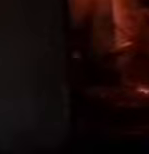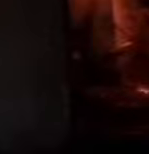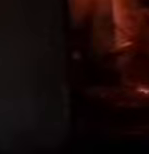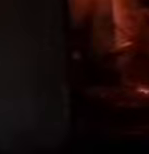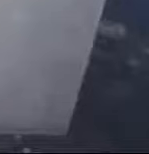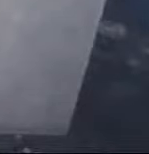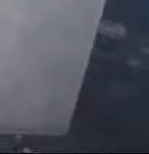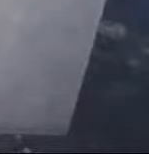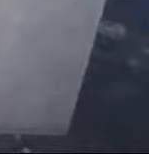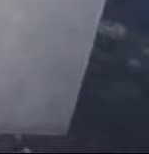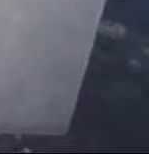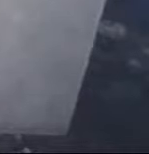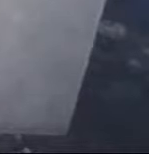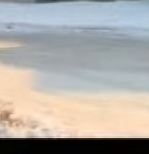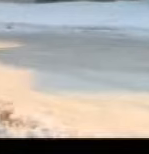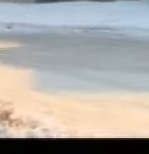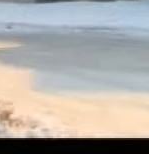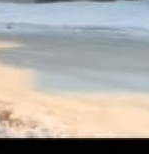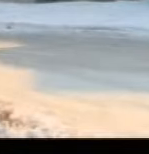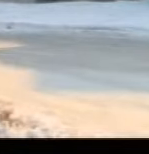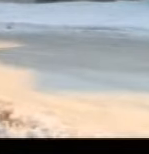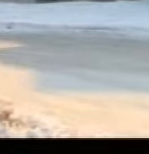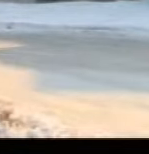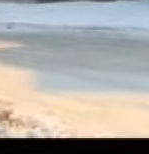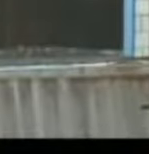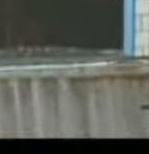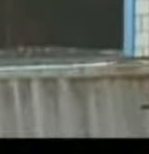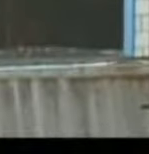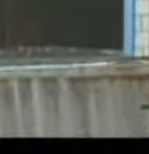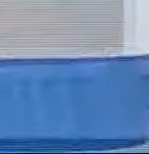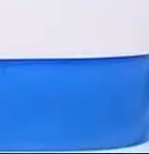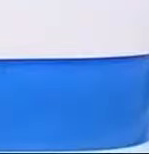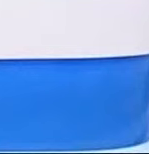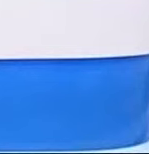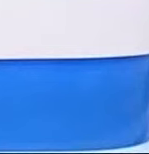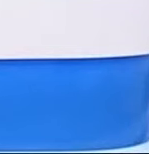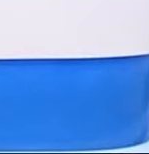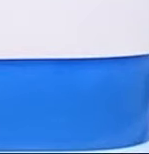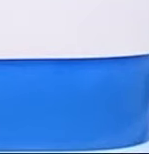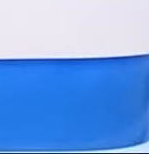Пожар со смертельным исходом. В семье в результате пожара в частном жилом доме заживо сгорела женщина.